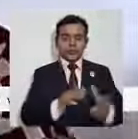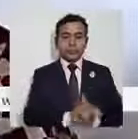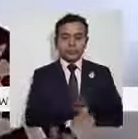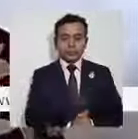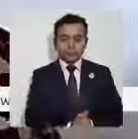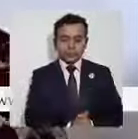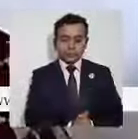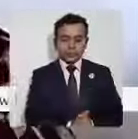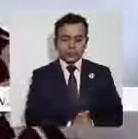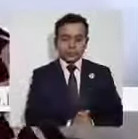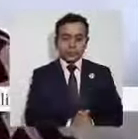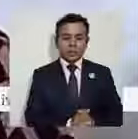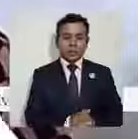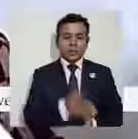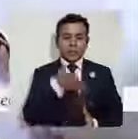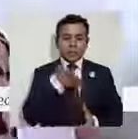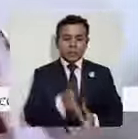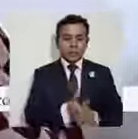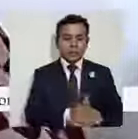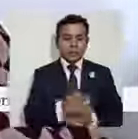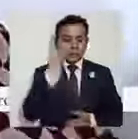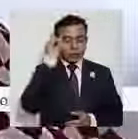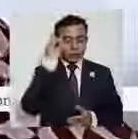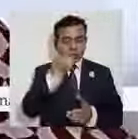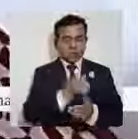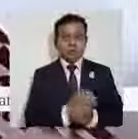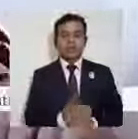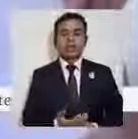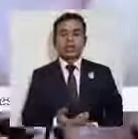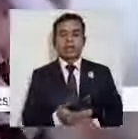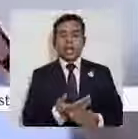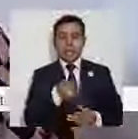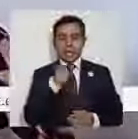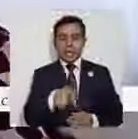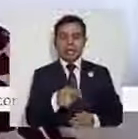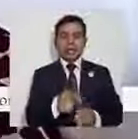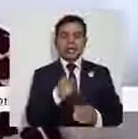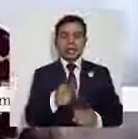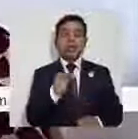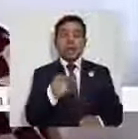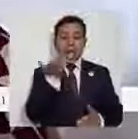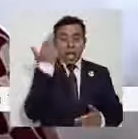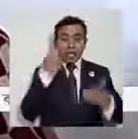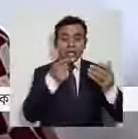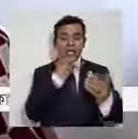এখানে একটুখানি সংশোধন প্রয়োজন মনে হয় আমাদের একটা তথ্যের।